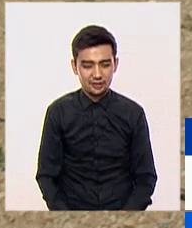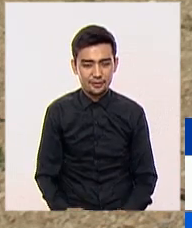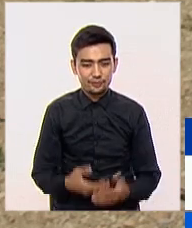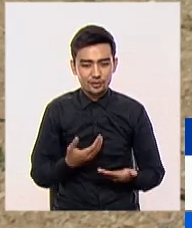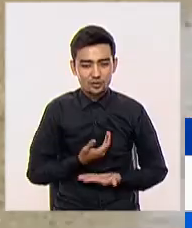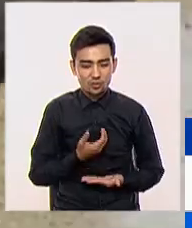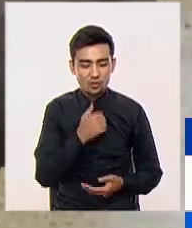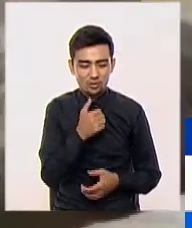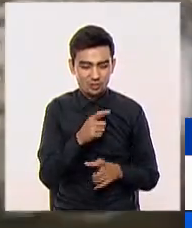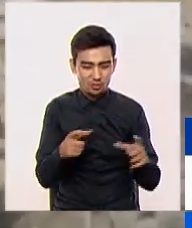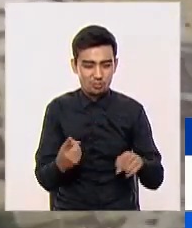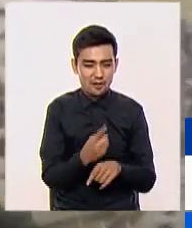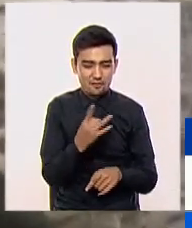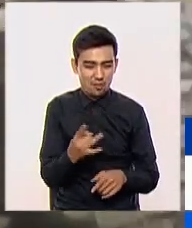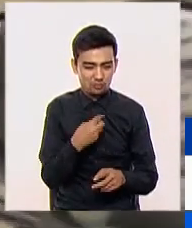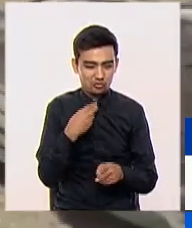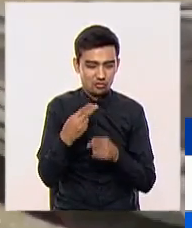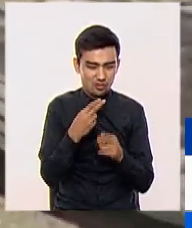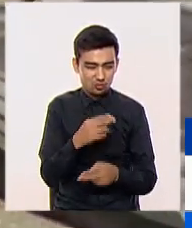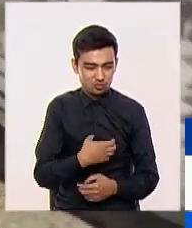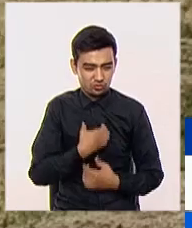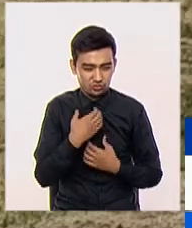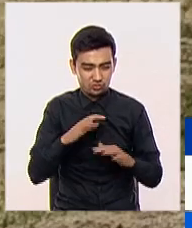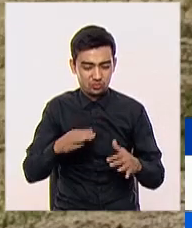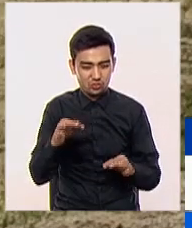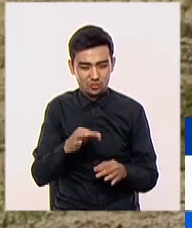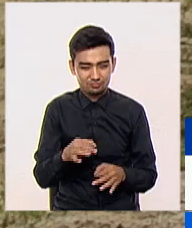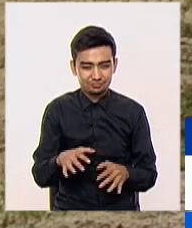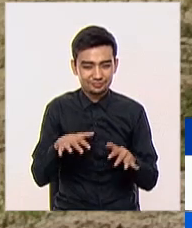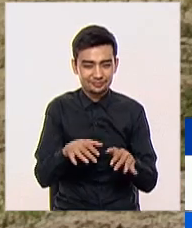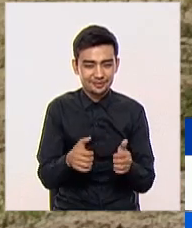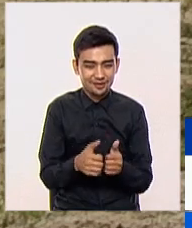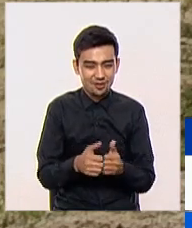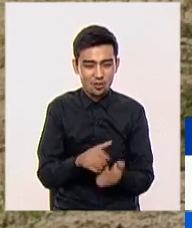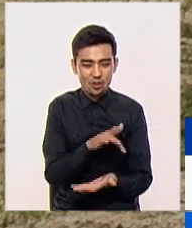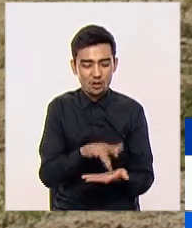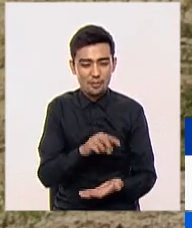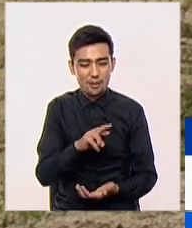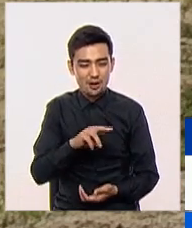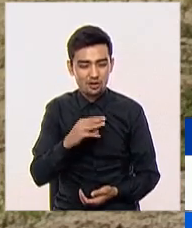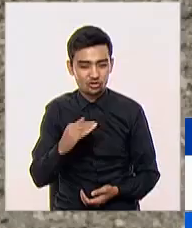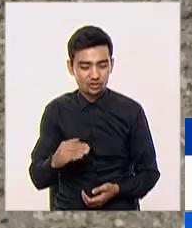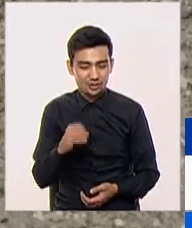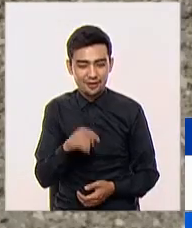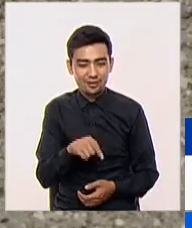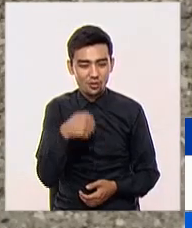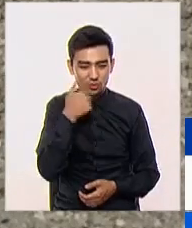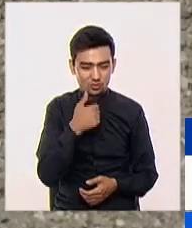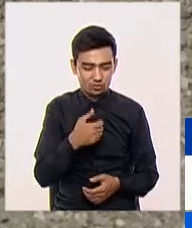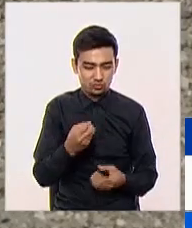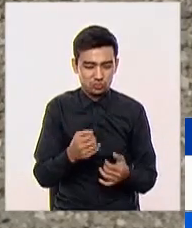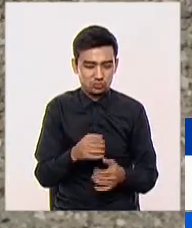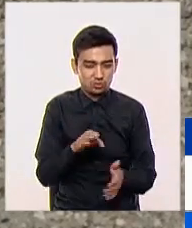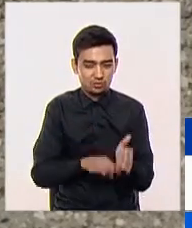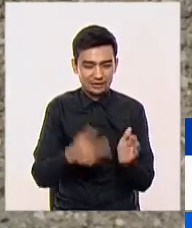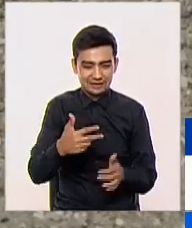Жители Костанайа не первый год жалуются на ужасное состояние береговой зоны на городском пляже. Но в этом году особенно 30-градусная